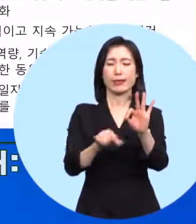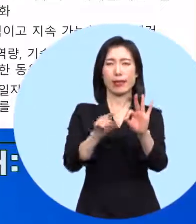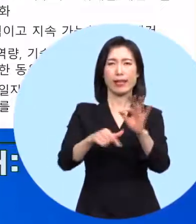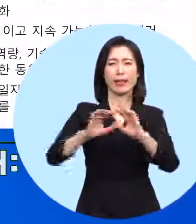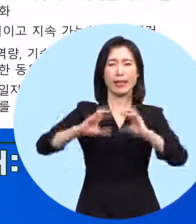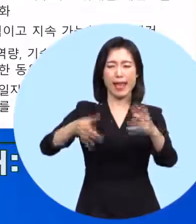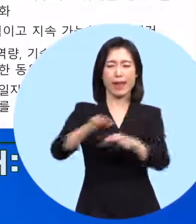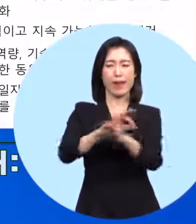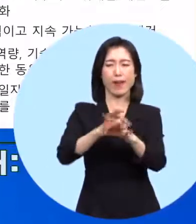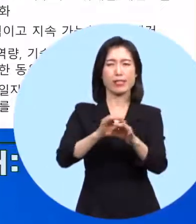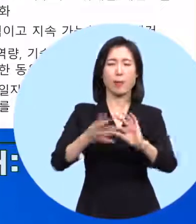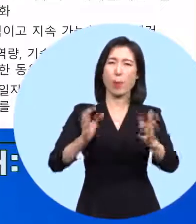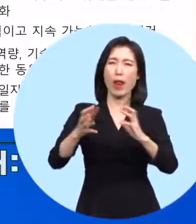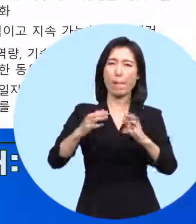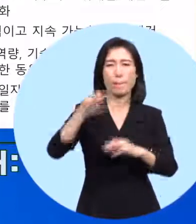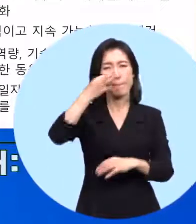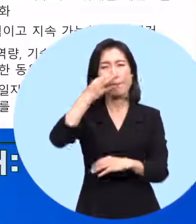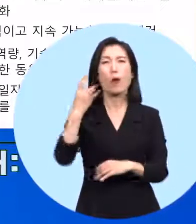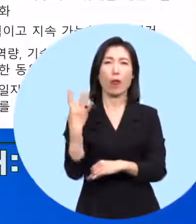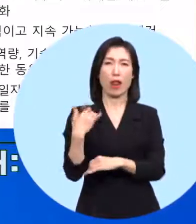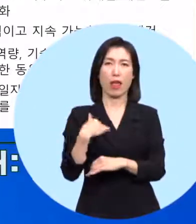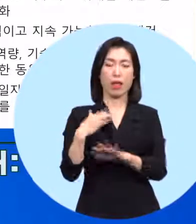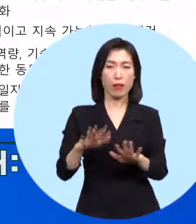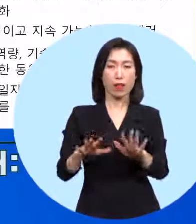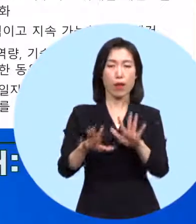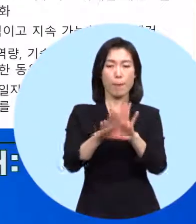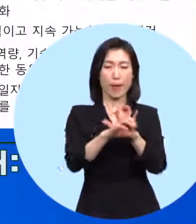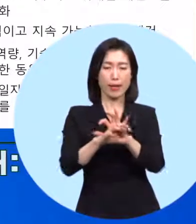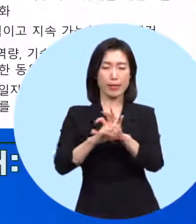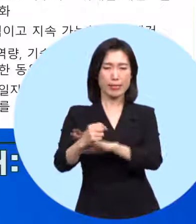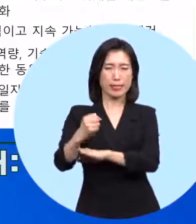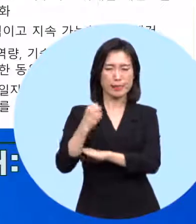들어갑니다. 바이러스의 위력은